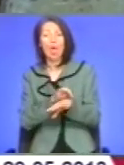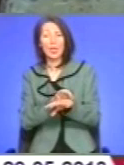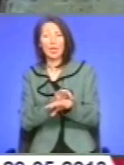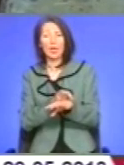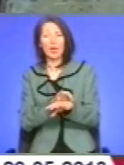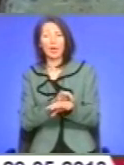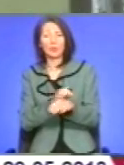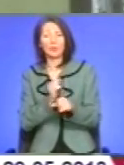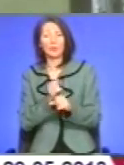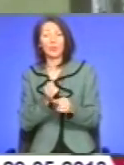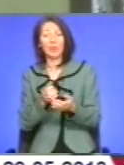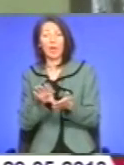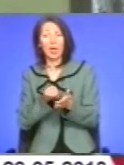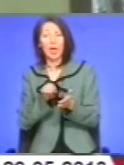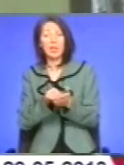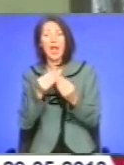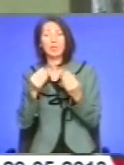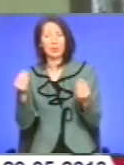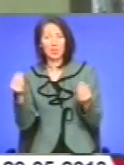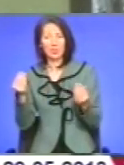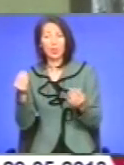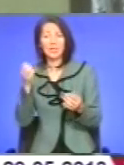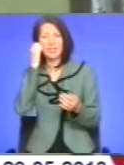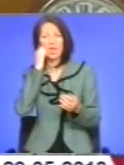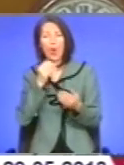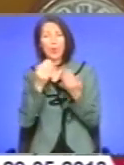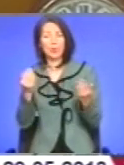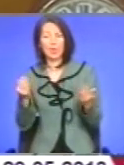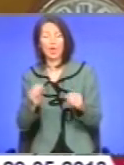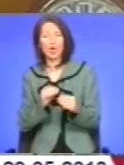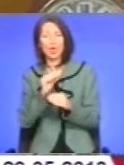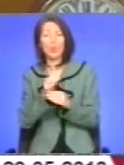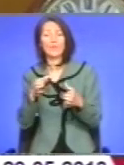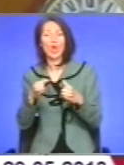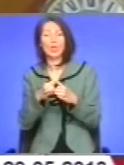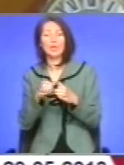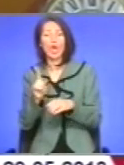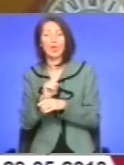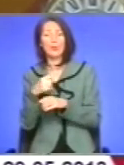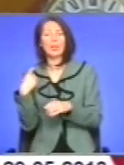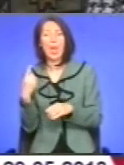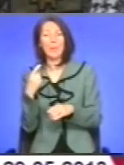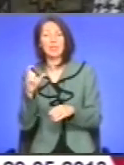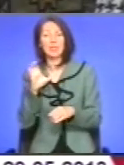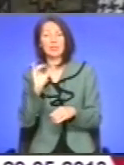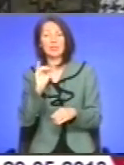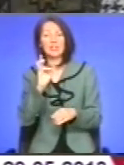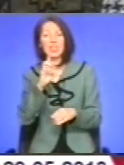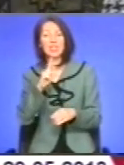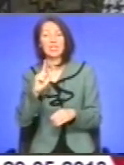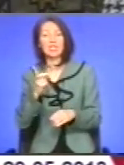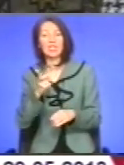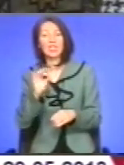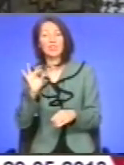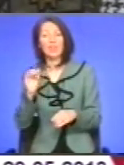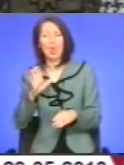успадкували з експозиції старого музею. Суттєво доповнив колекцію тернопільський майстер Сенківський. Був такий в Тернополі